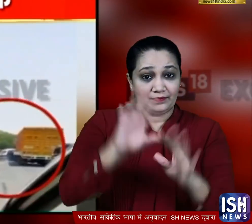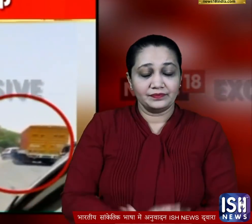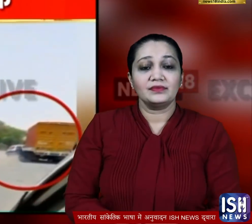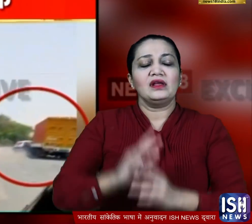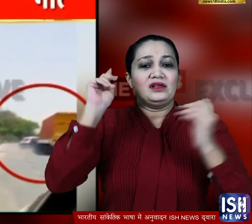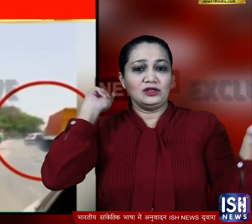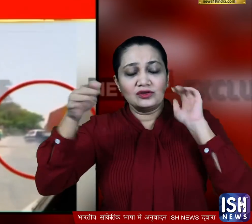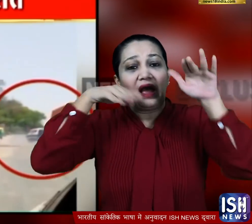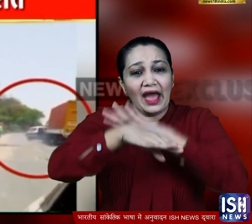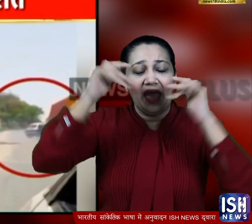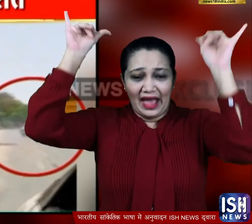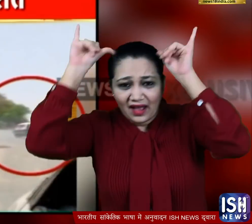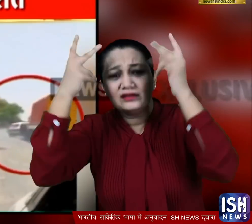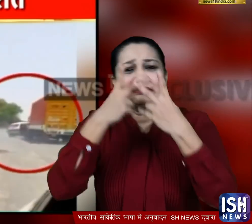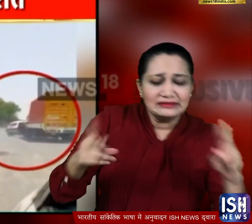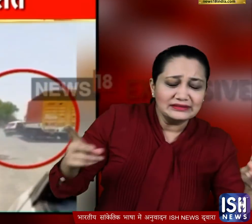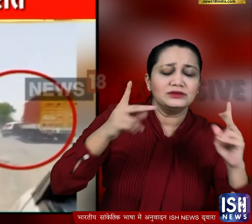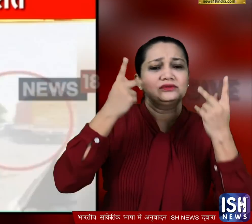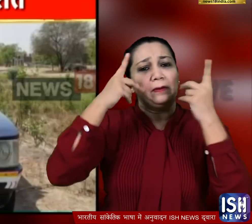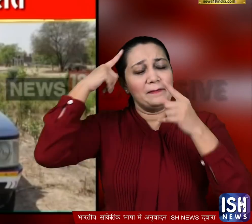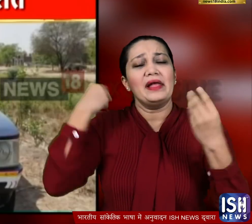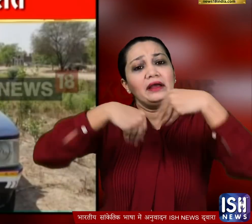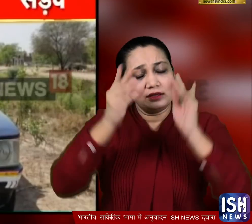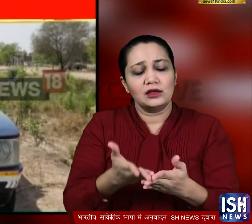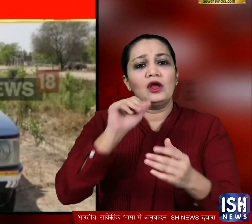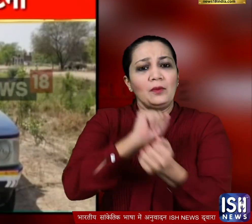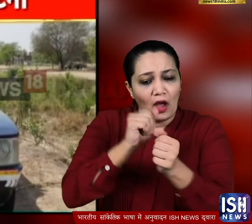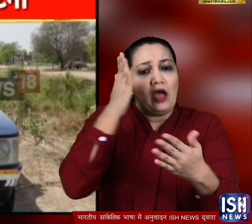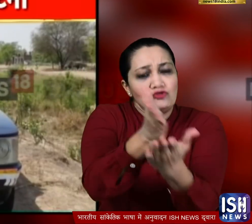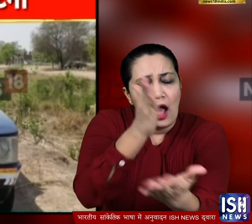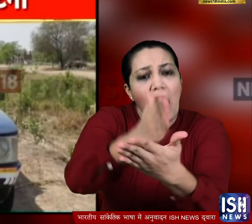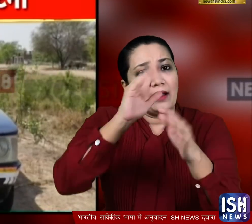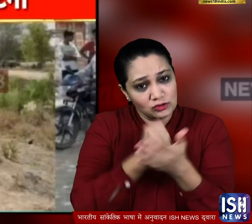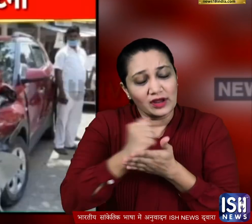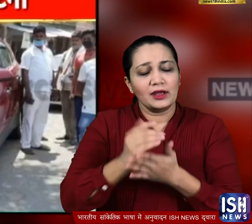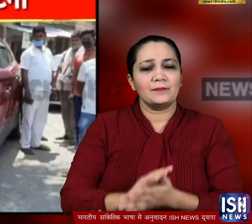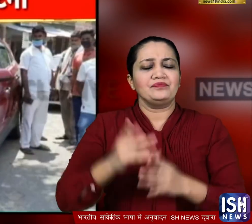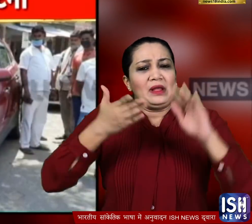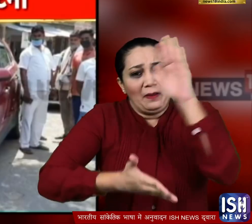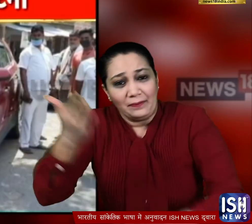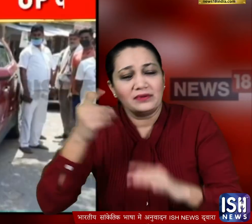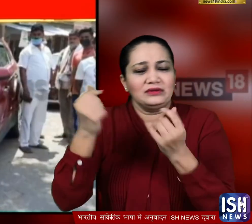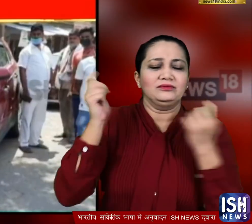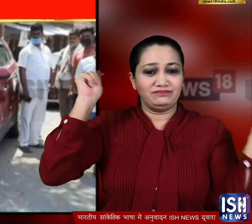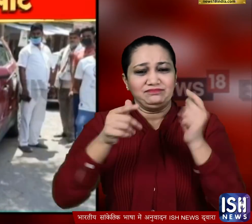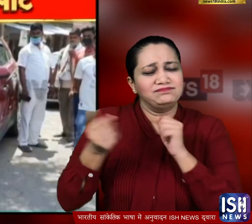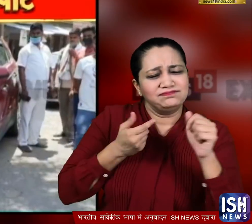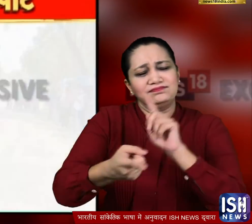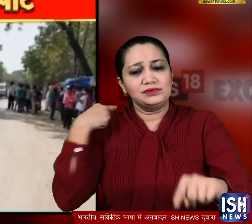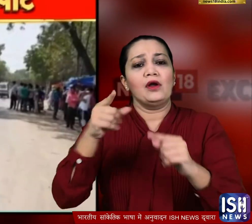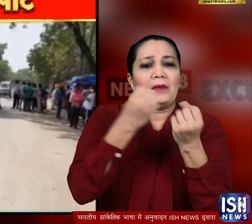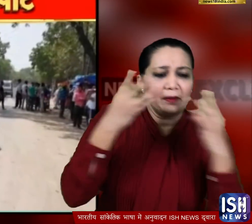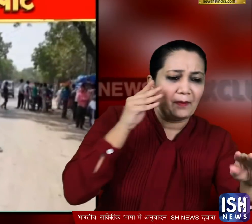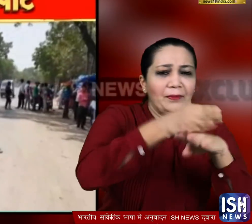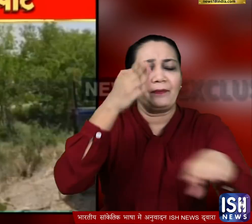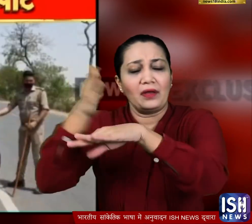गया कि इस ट्रक में गायों की तस्करी की जा रही थी, जिसे पुलिस ने कई जगह रोकने की कोशिश की। भागने की कोशिश में गो तस्करों ने कई गाड़ियों